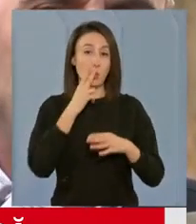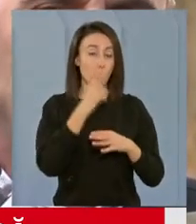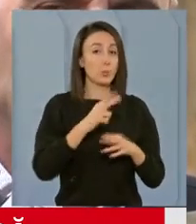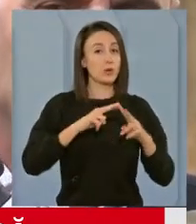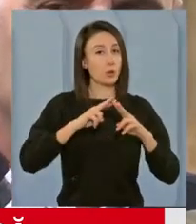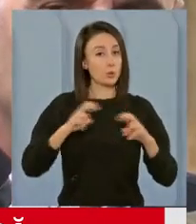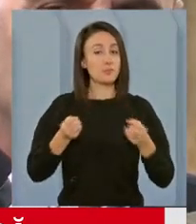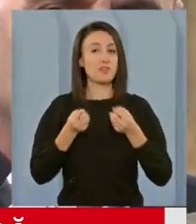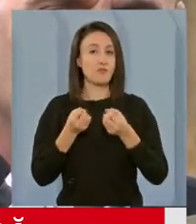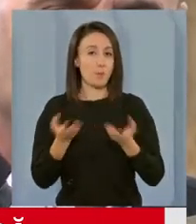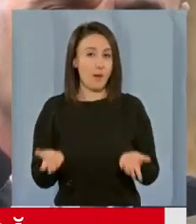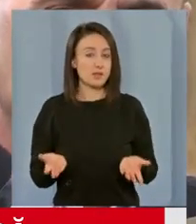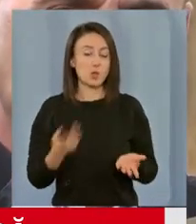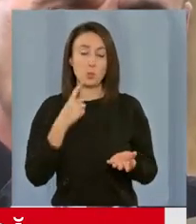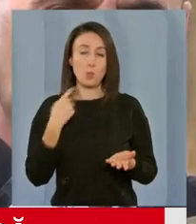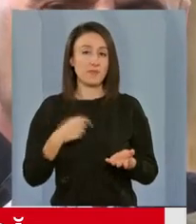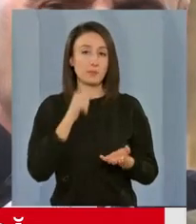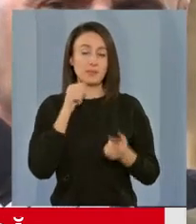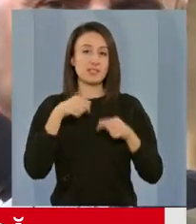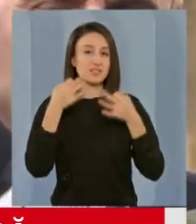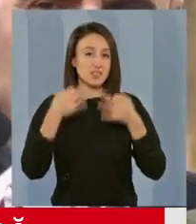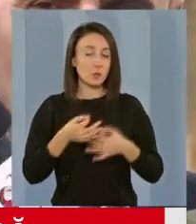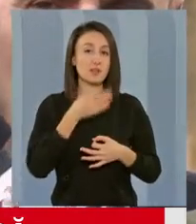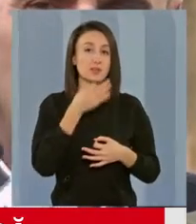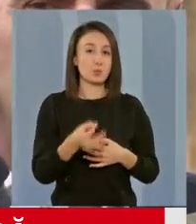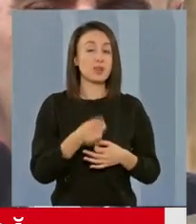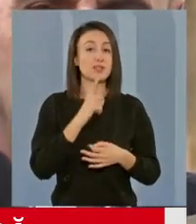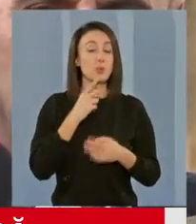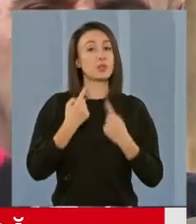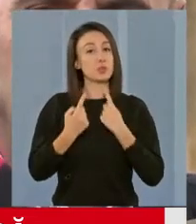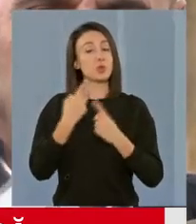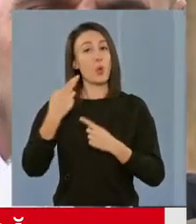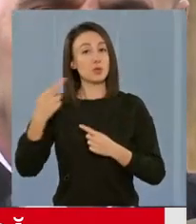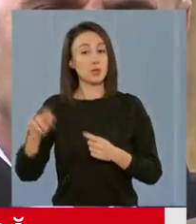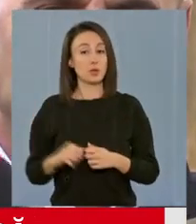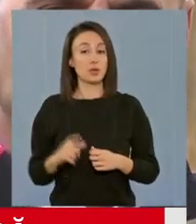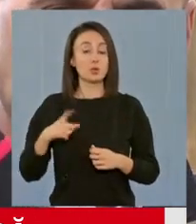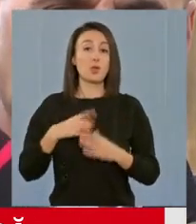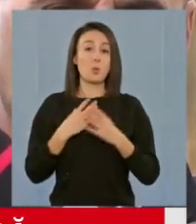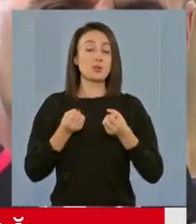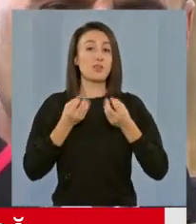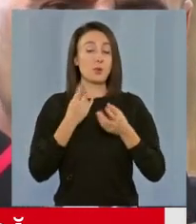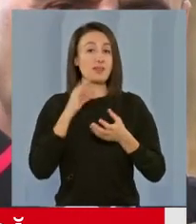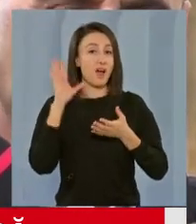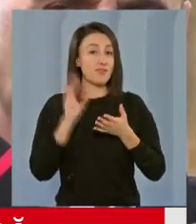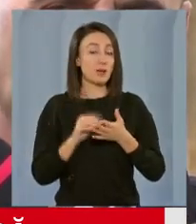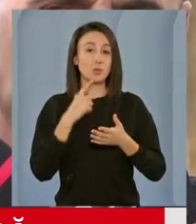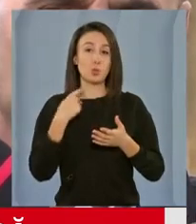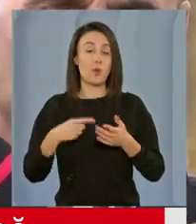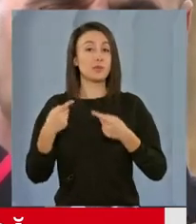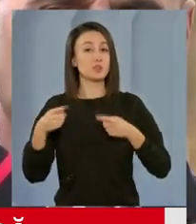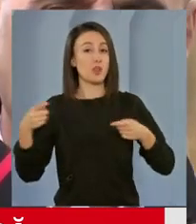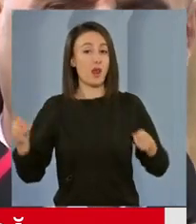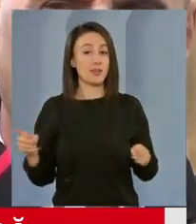date în continuare. N-avem astăzi nimic cert să vă spunem decât că discuțiile continuă. Sunt multe date de aflat pe care încă nu le avem de la